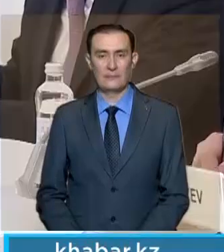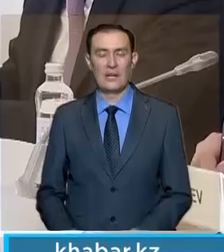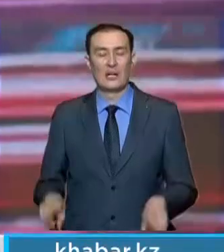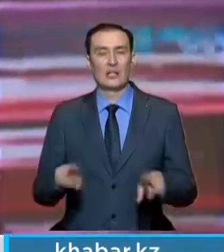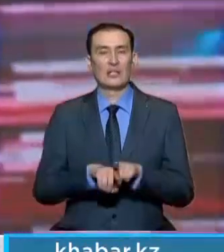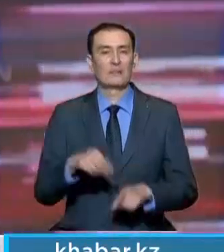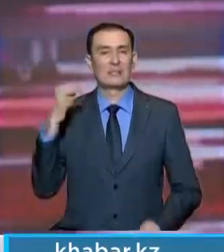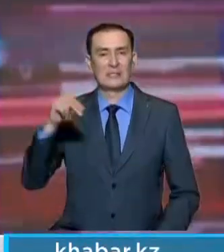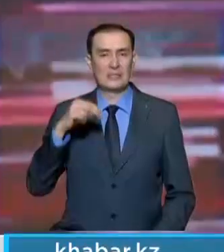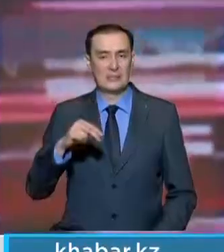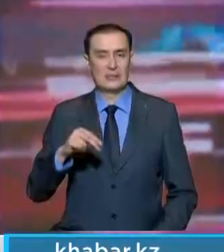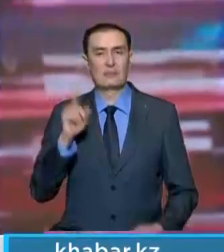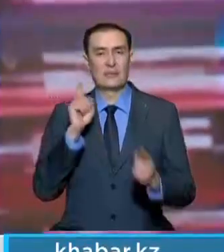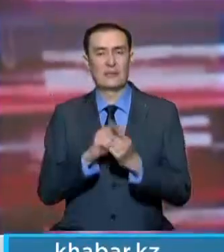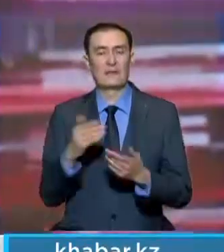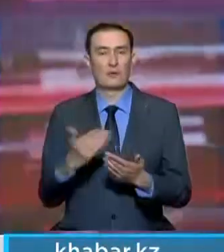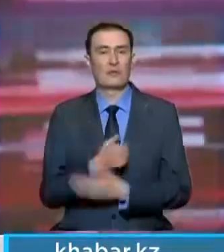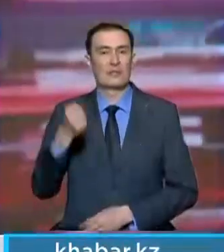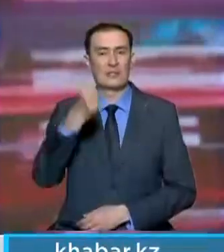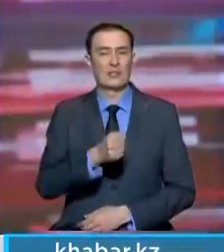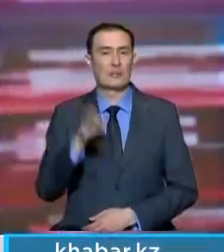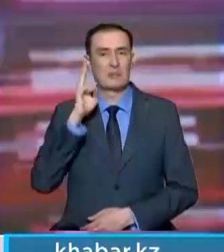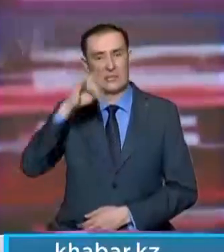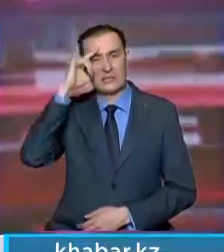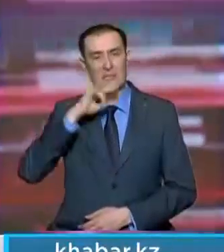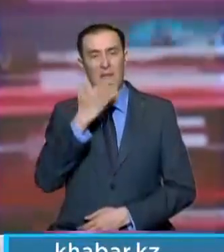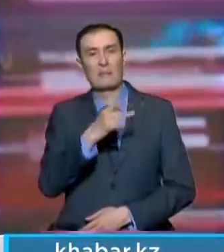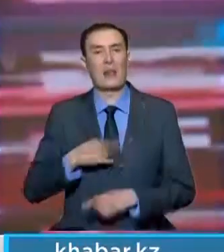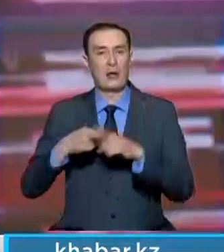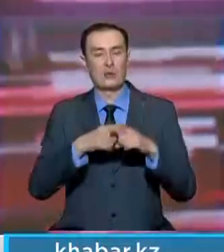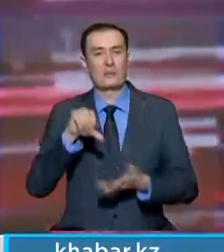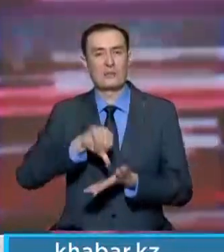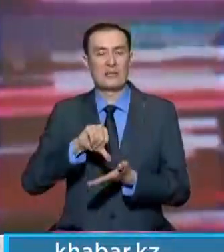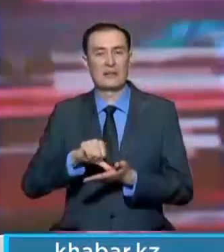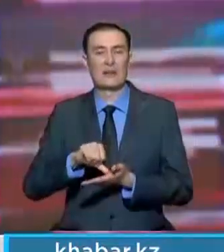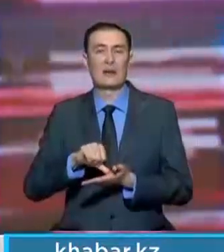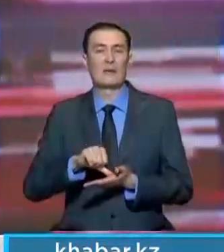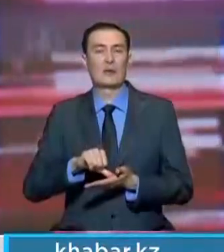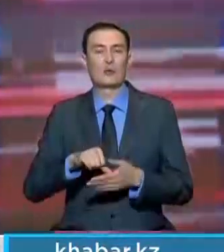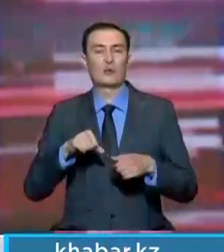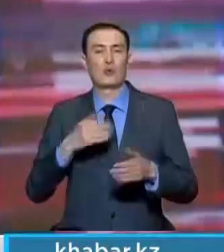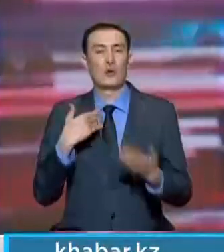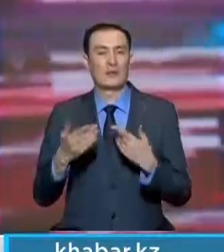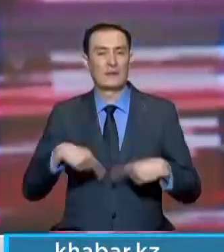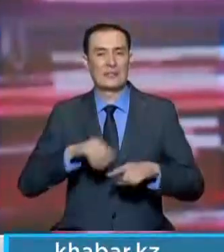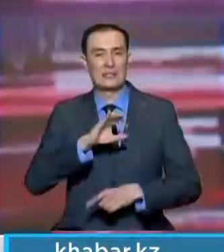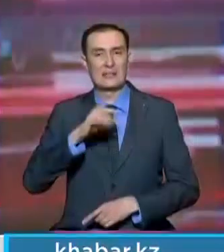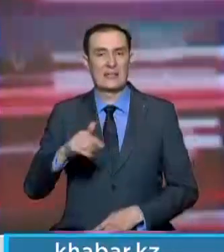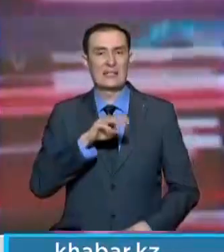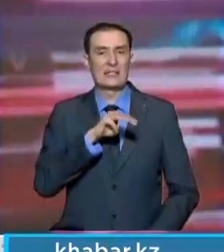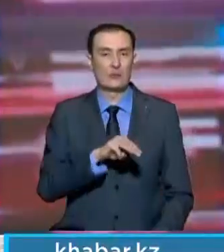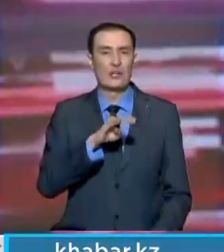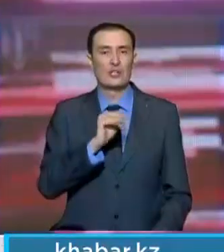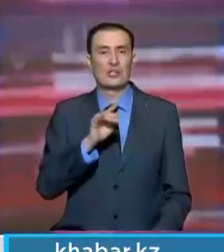Касым жумар токаев также принял вновь назначенного посла Казахстана в Беларуси постоянного представителя при уставных органах СНГ Тимура